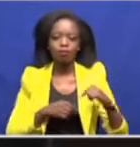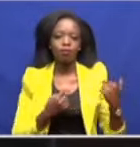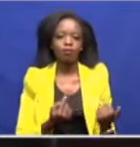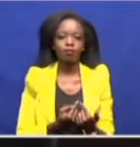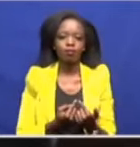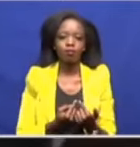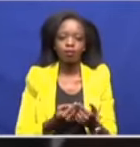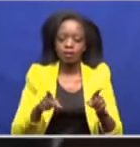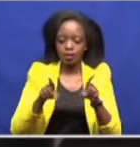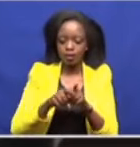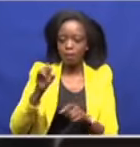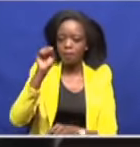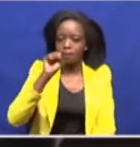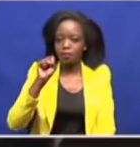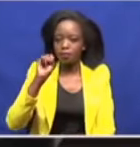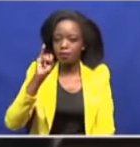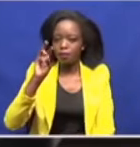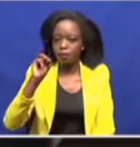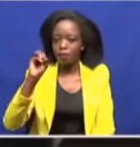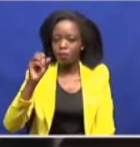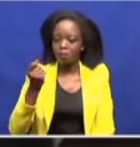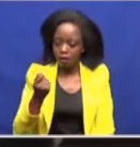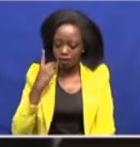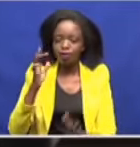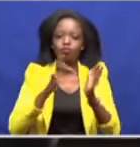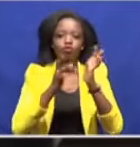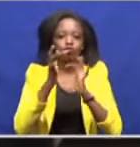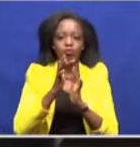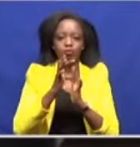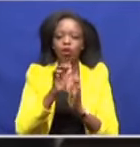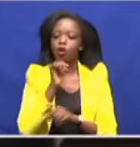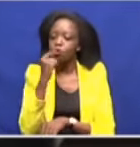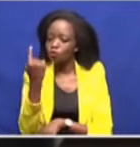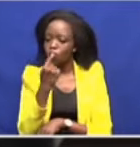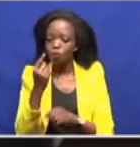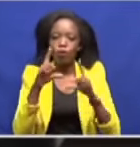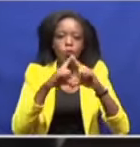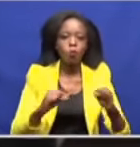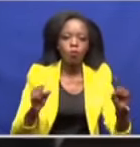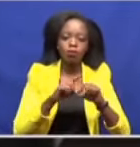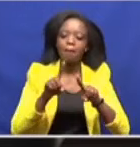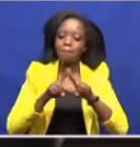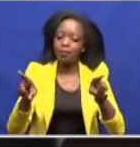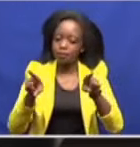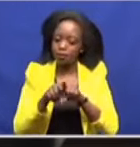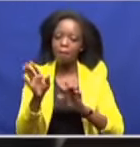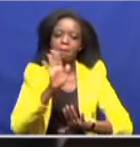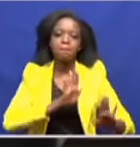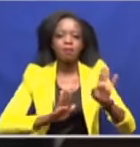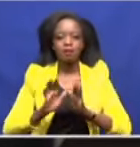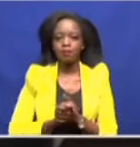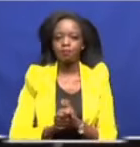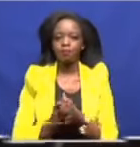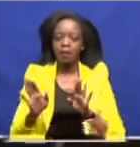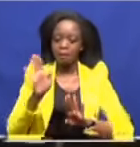kama Petro tumtambue Mwenyezi Mungu, na si kwa maneno bali ni kwa matendo. Matendo